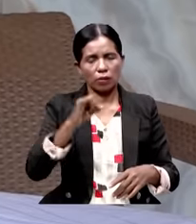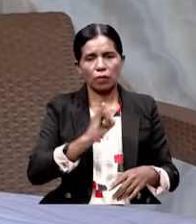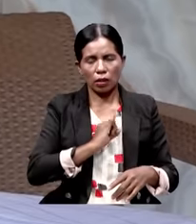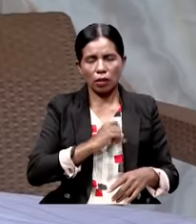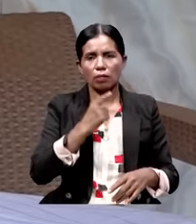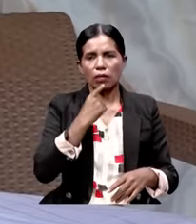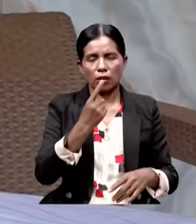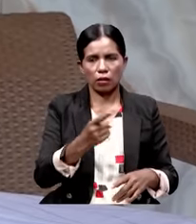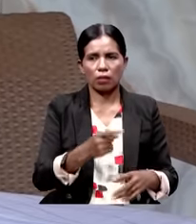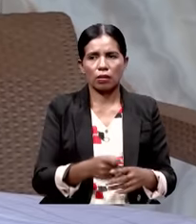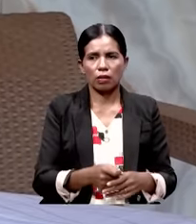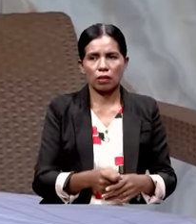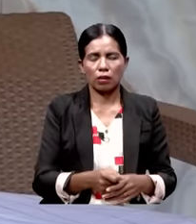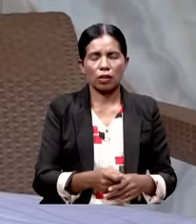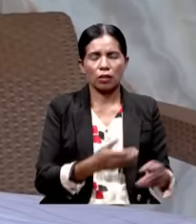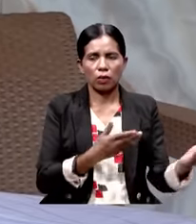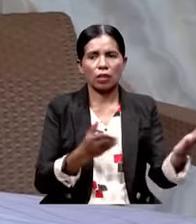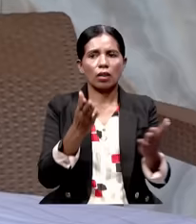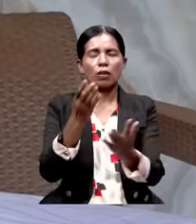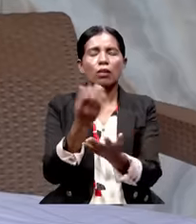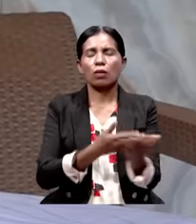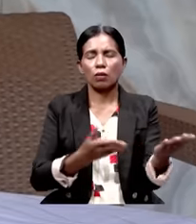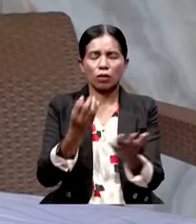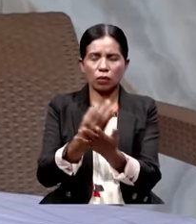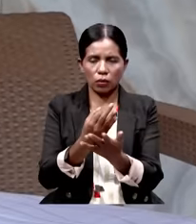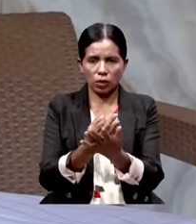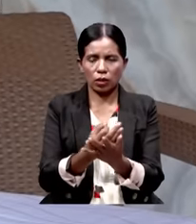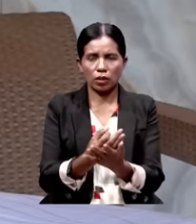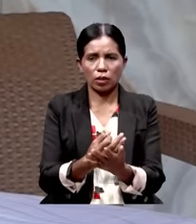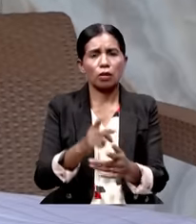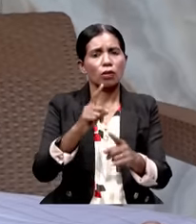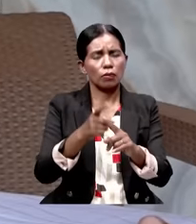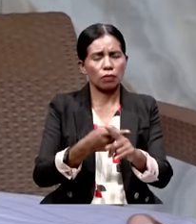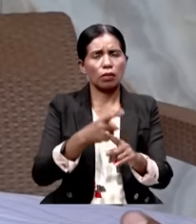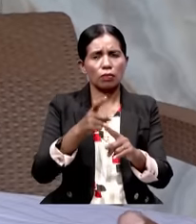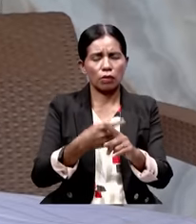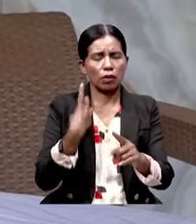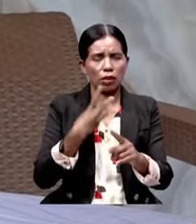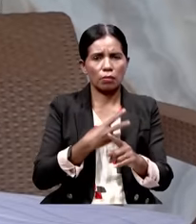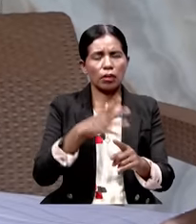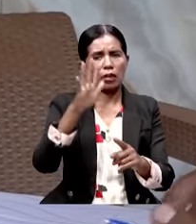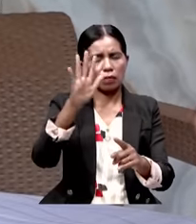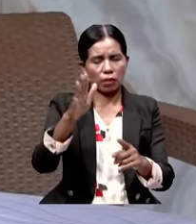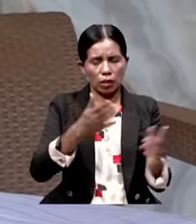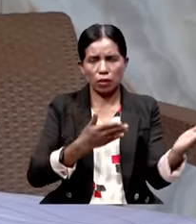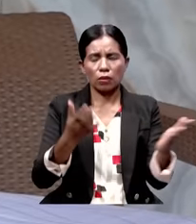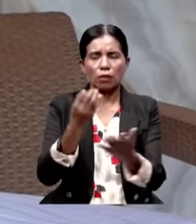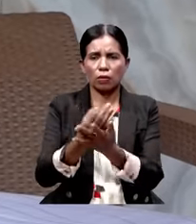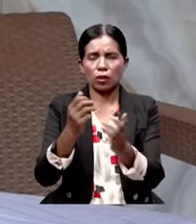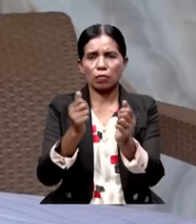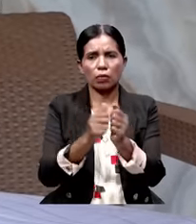angkata, atau hatama kuat. Be fula fula ami hatama 500, amne lima ne hatama 2500.